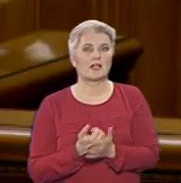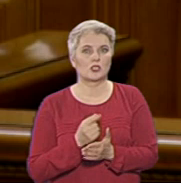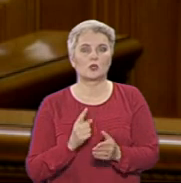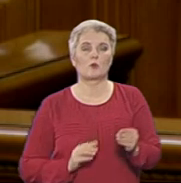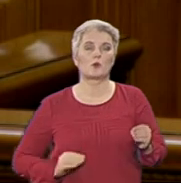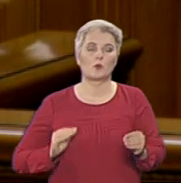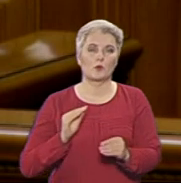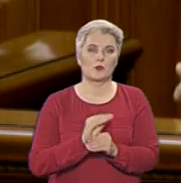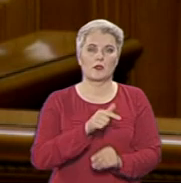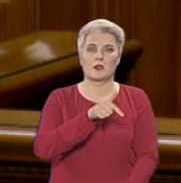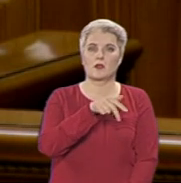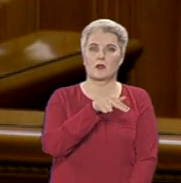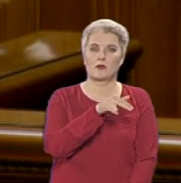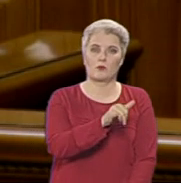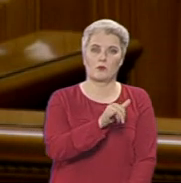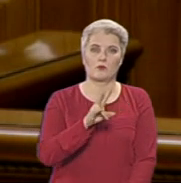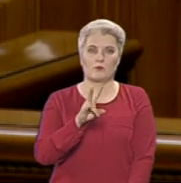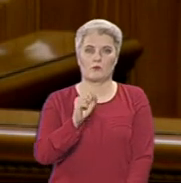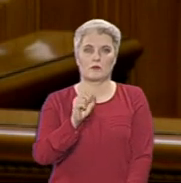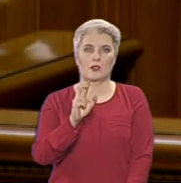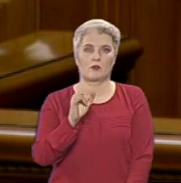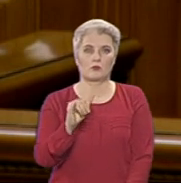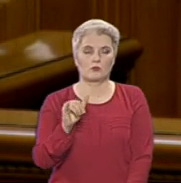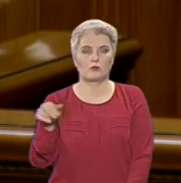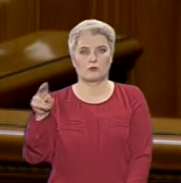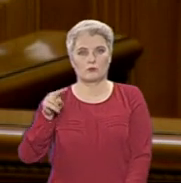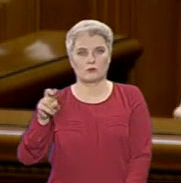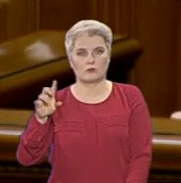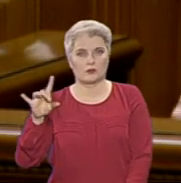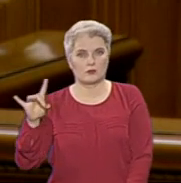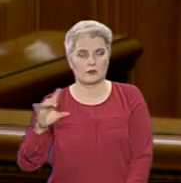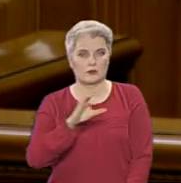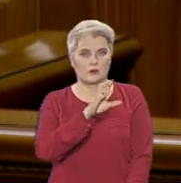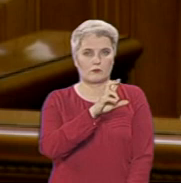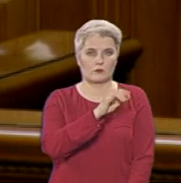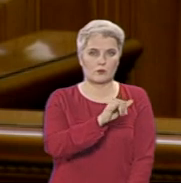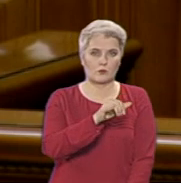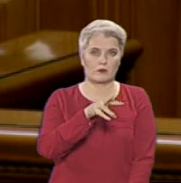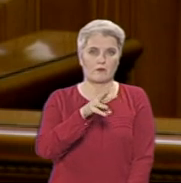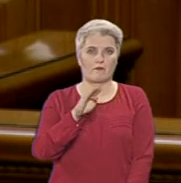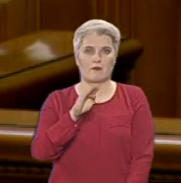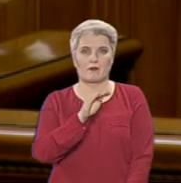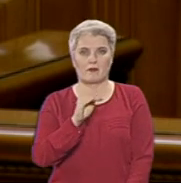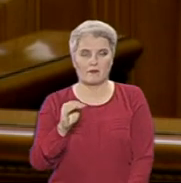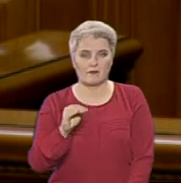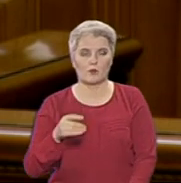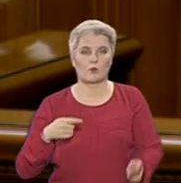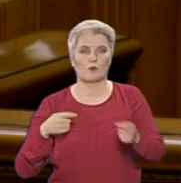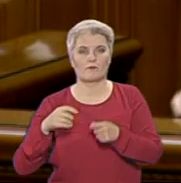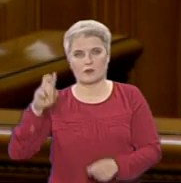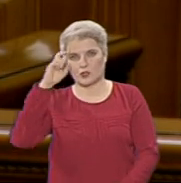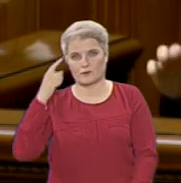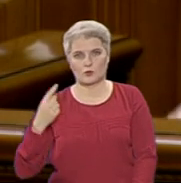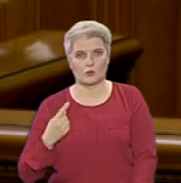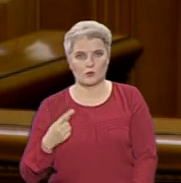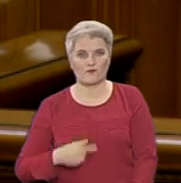додати ГПУ, НАБУ, ДБР, СБУ, МВС, Управління державної охорони